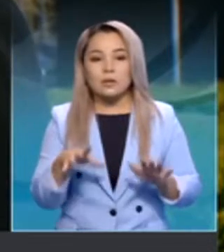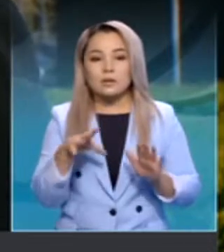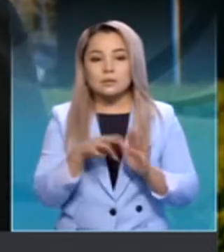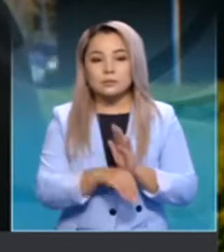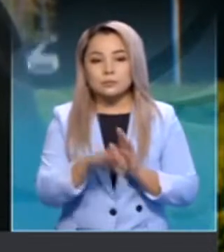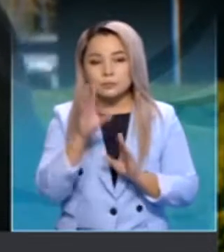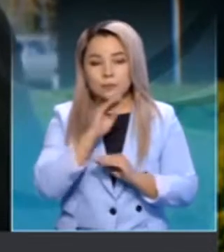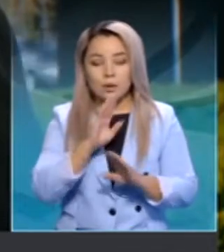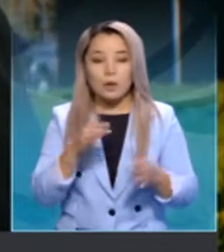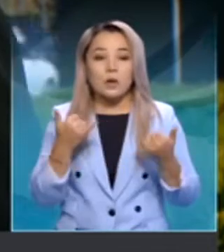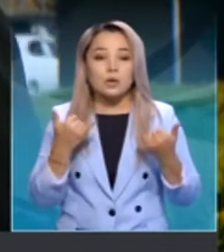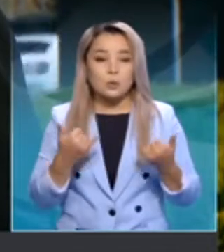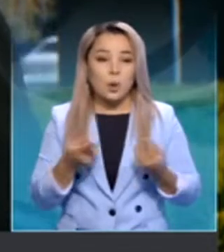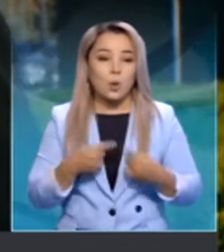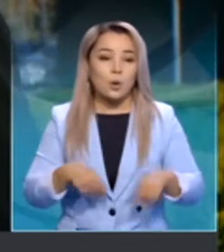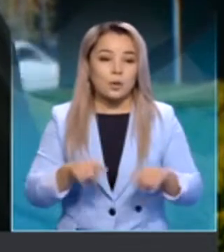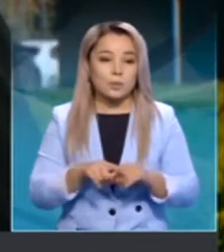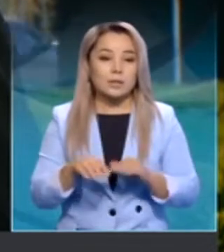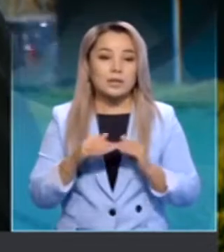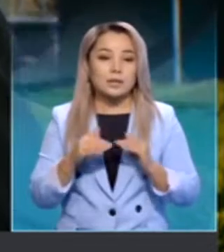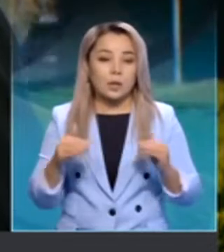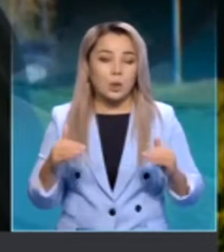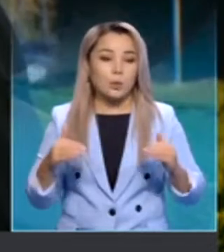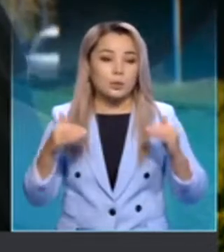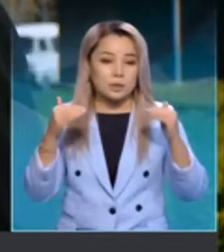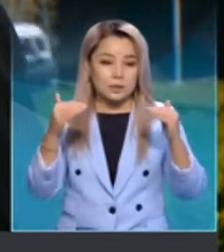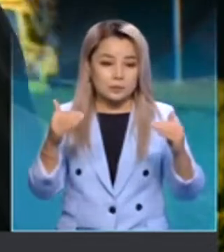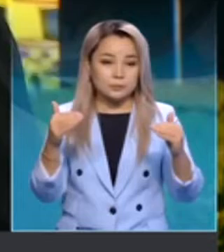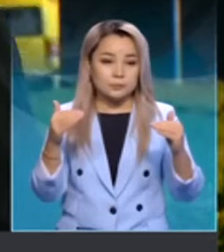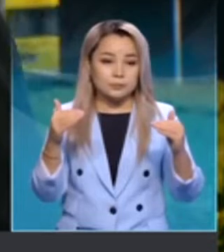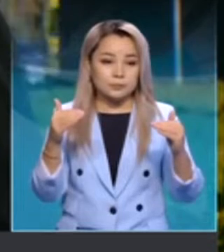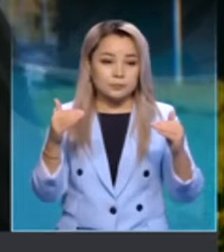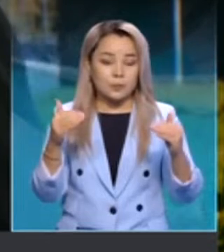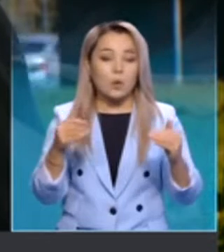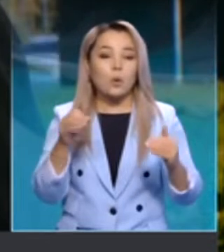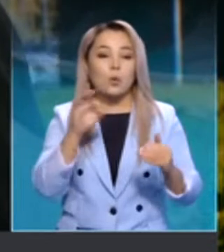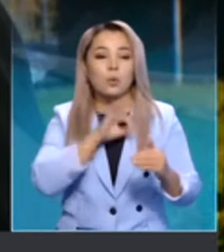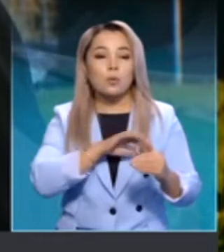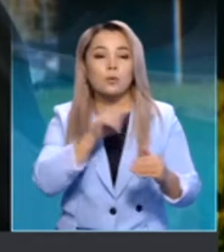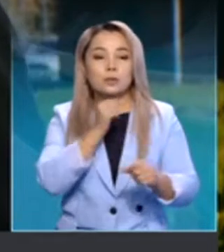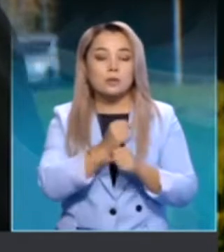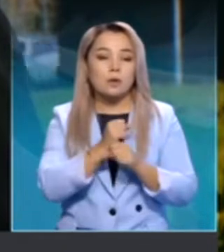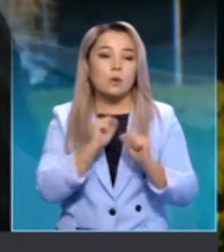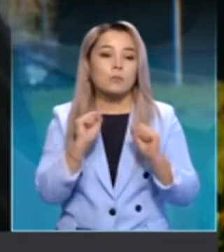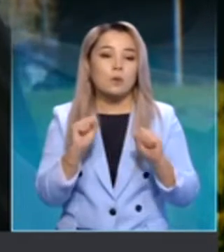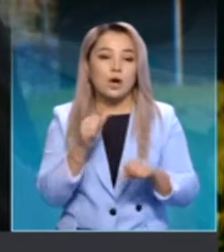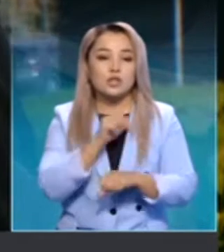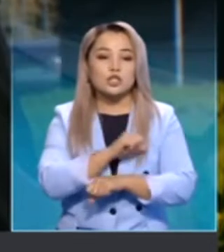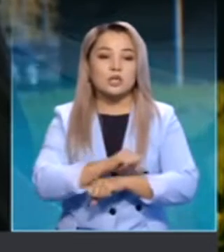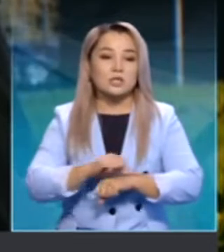енгіземадық. Ал қазір енді қоғамның мына деңгейі өсті, оны қолдануға болады. Ол